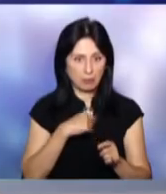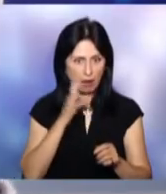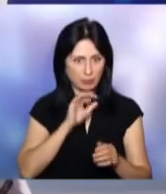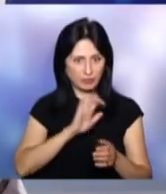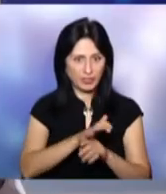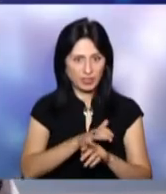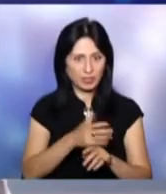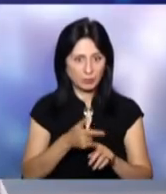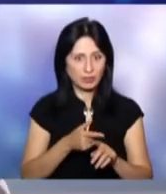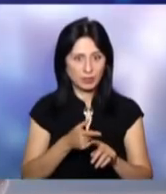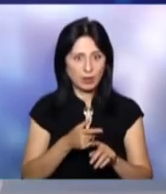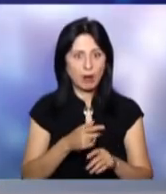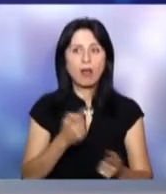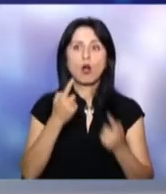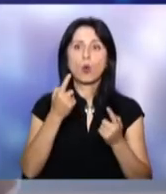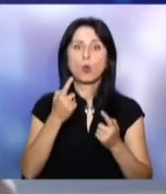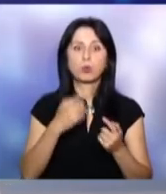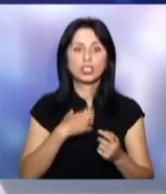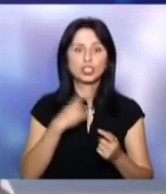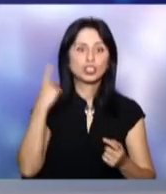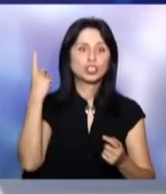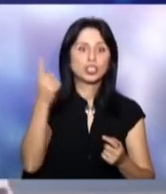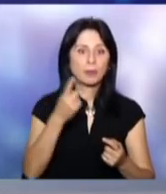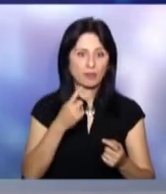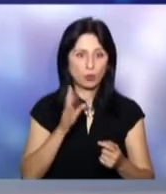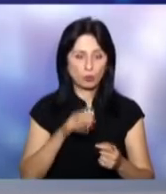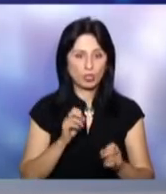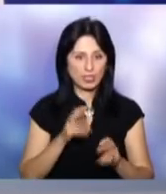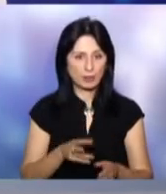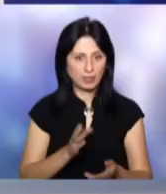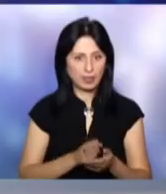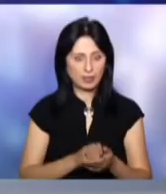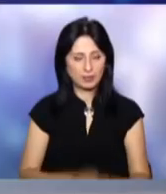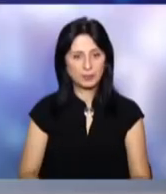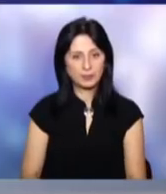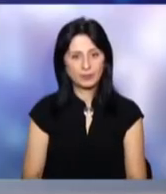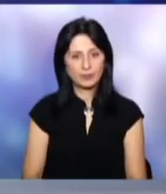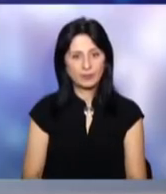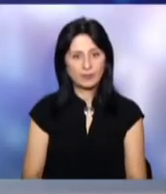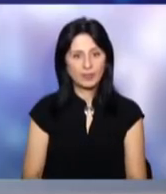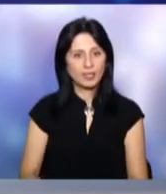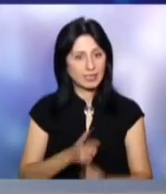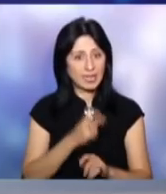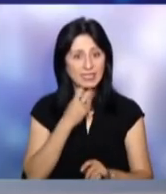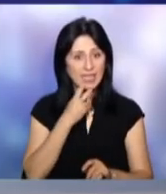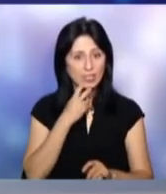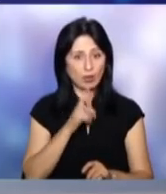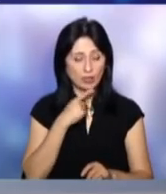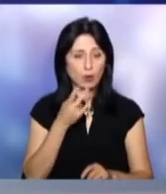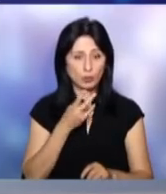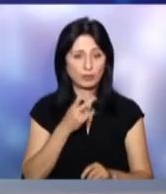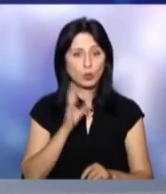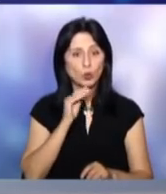რომ მოურეველი შიშების წინაშე დგომა უფრო საფრთხის შემცველია. ძალიან სასაცილო არის, რა თქმა